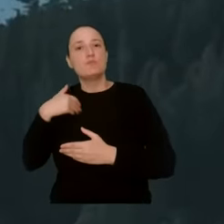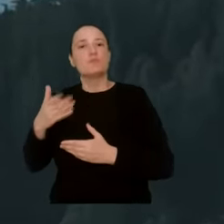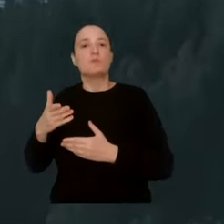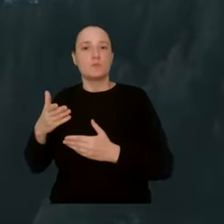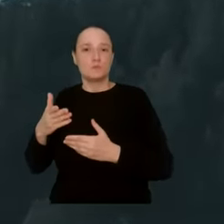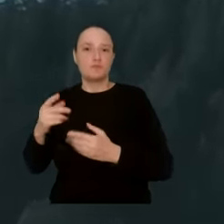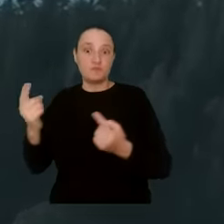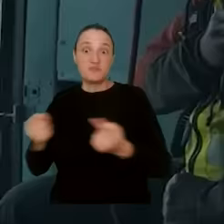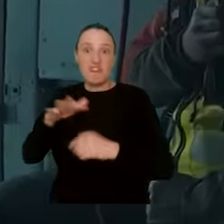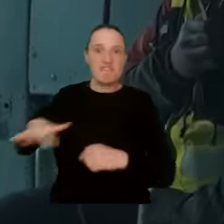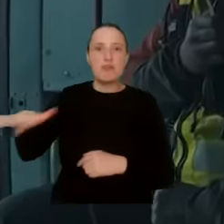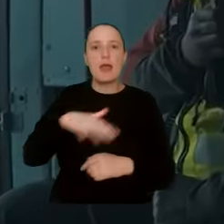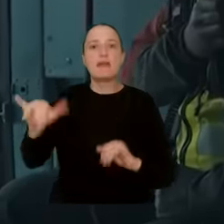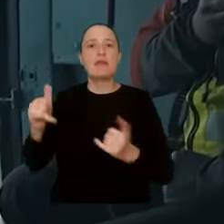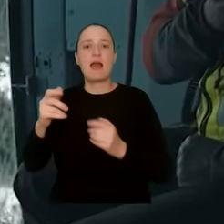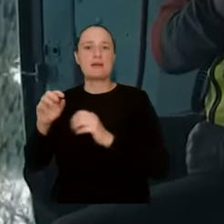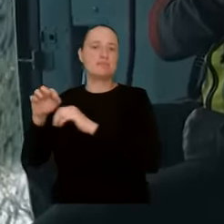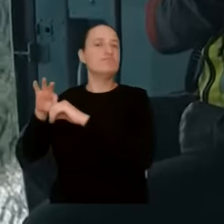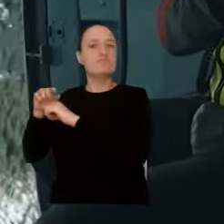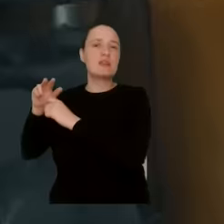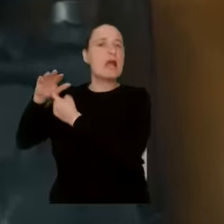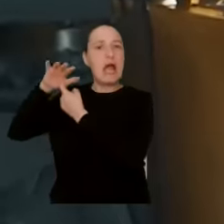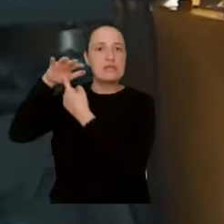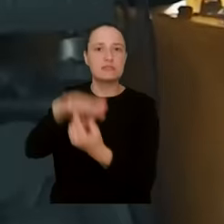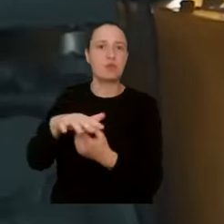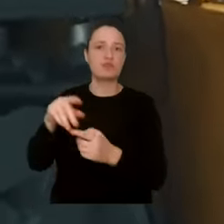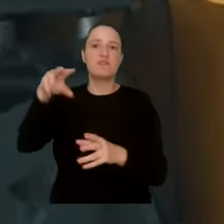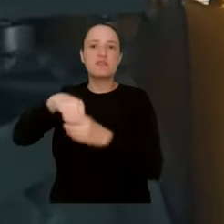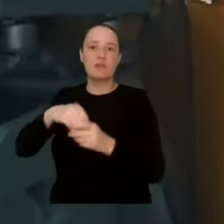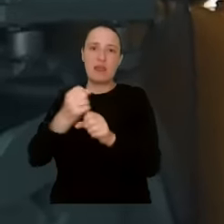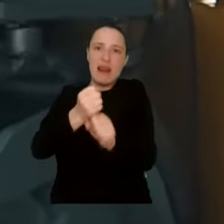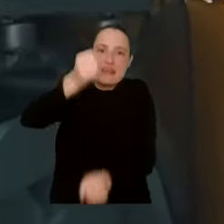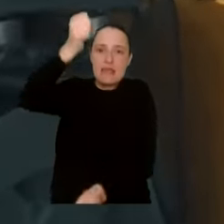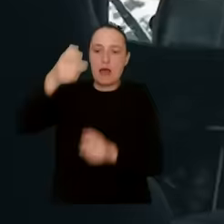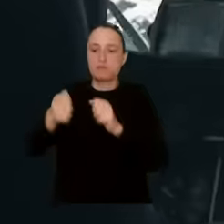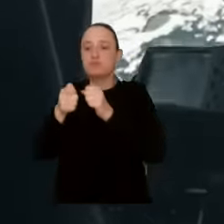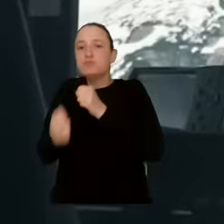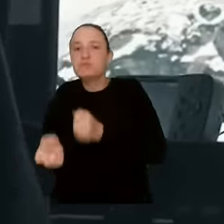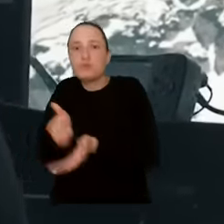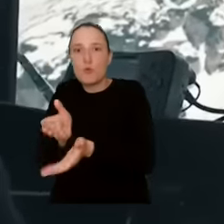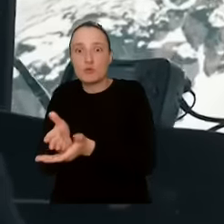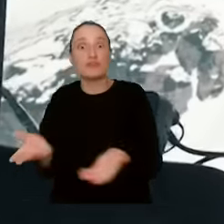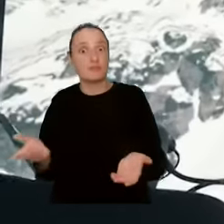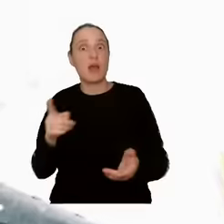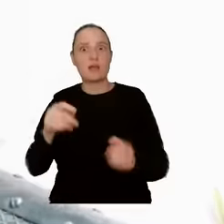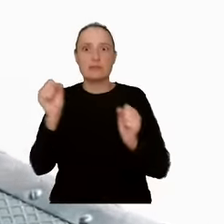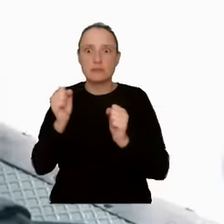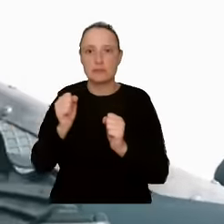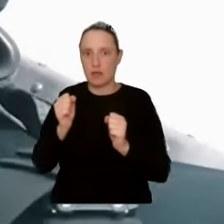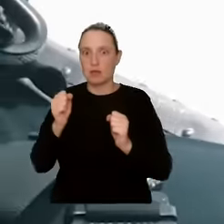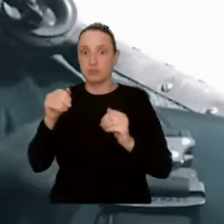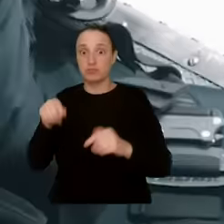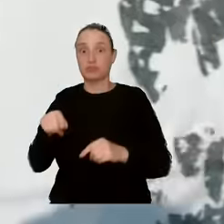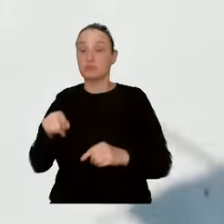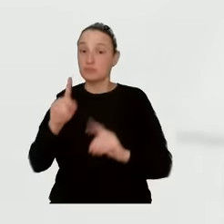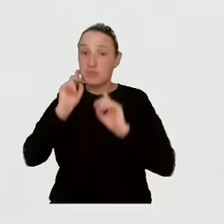terenie, jak wygląda transport czworonoga śmigłowcem z wykorzystaniem liny. Z tej perspektywy słuszne wydaje się powiedzenie: strach ma wielkie oczy. W końcu